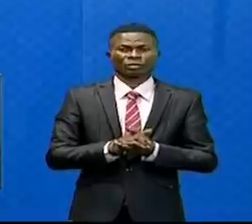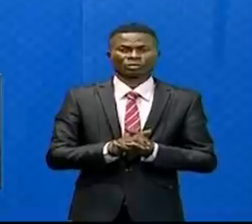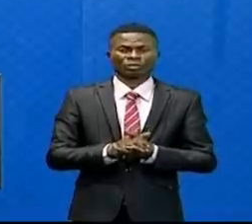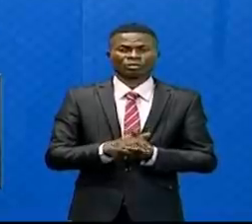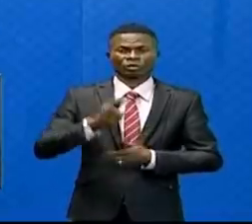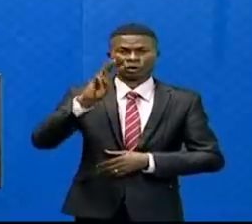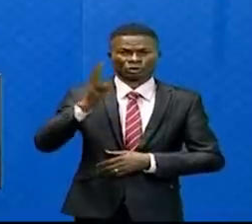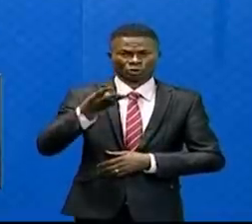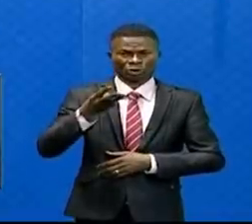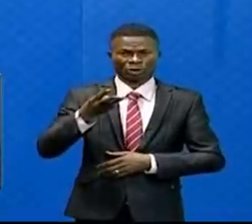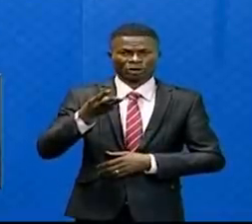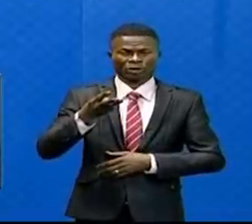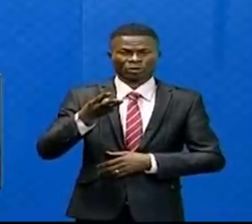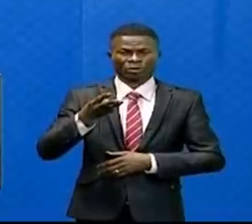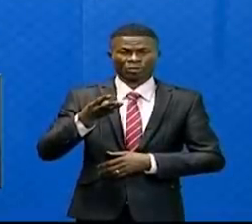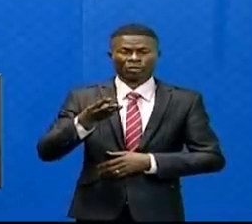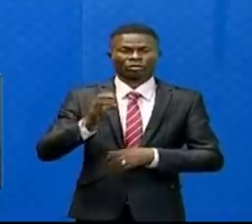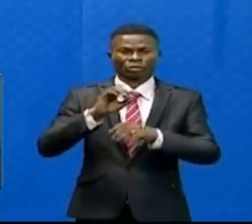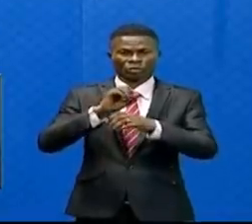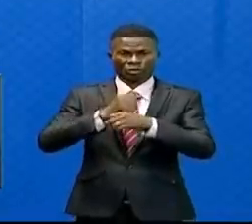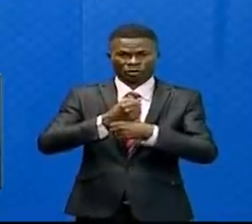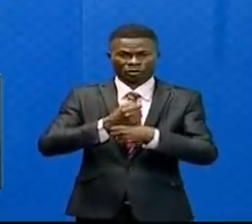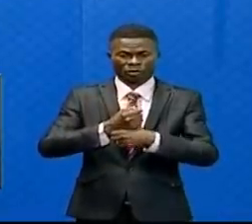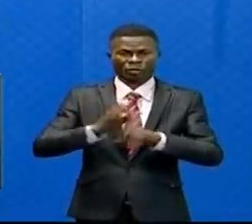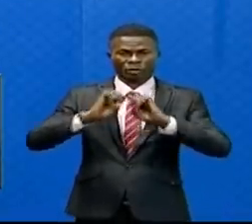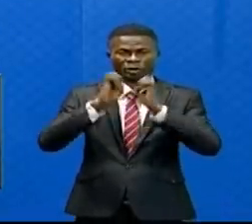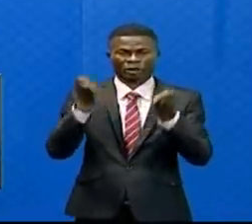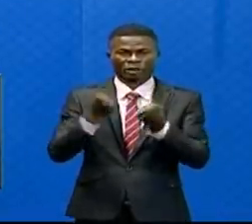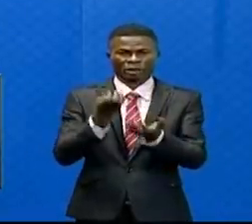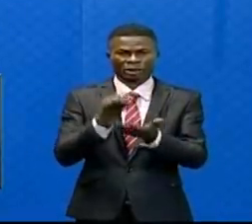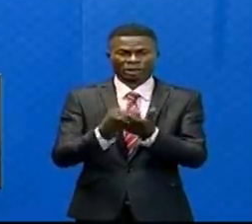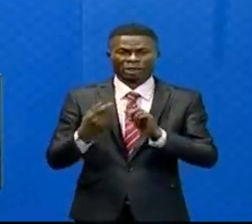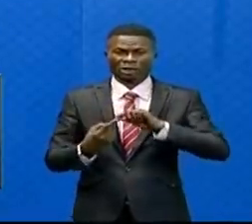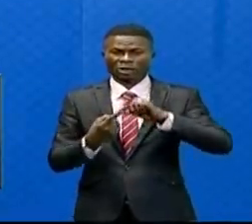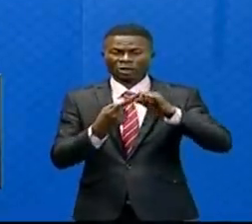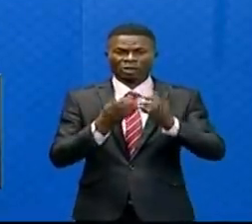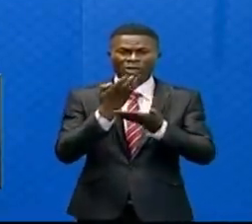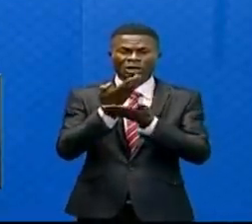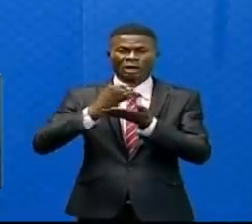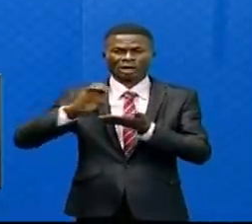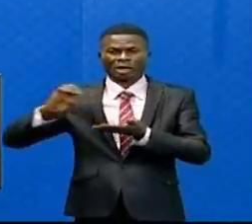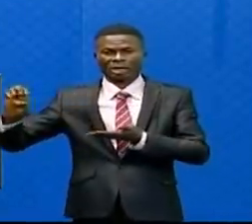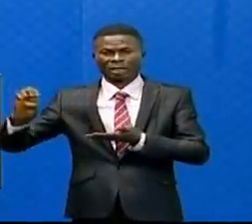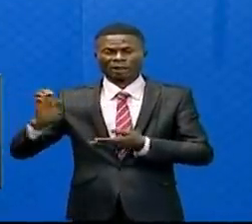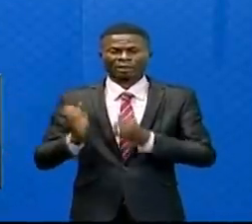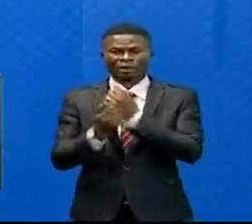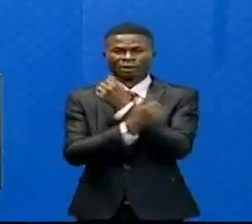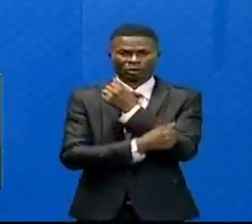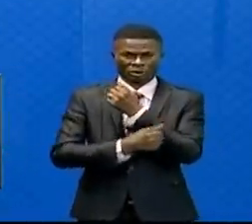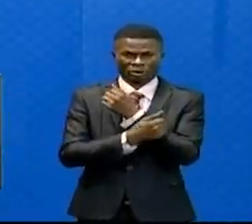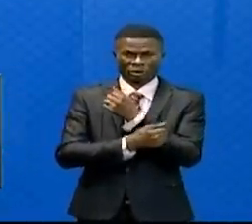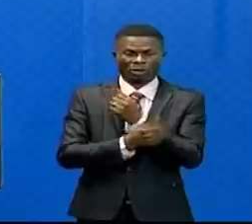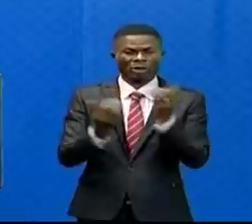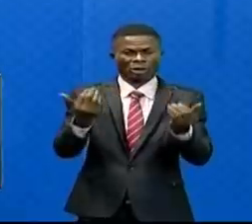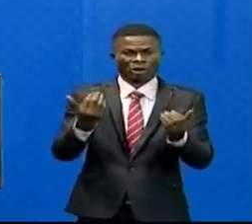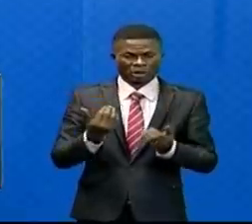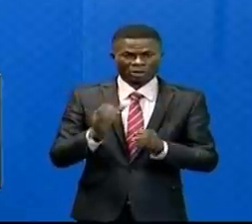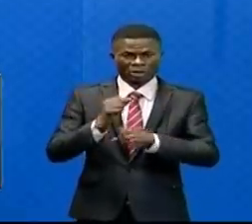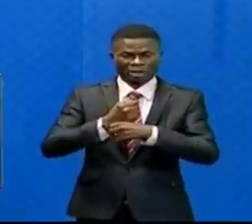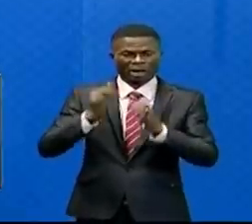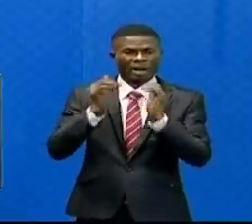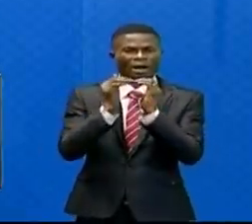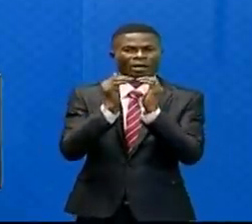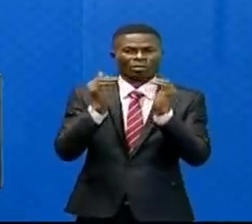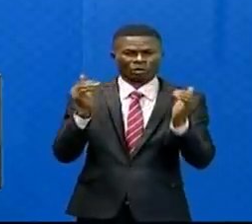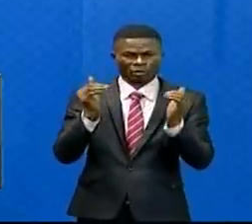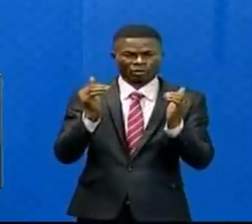3. De la création d'une zone économique spéciale à l'est du pays. Dans sa volonté de restaurer la paix